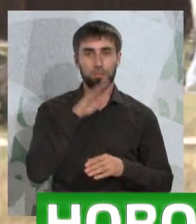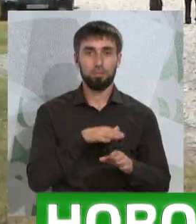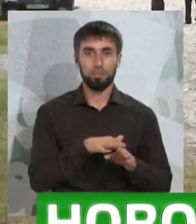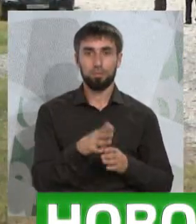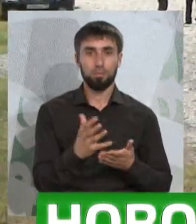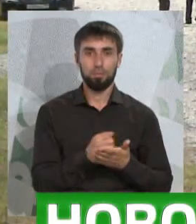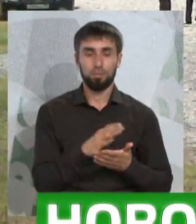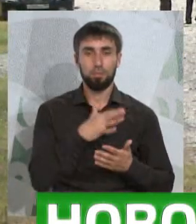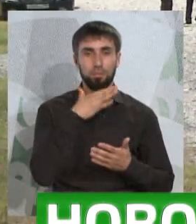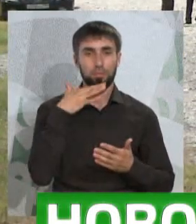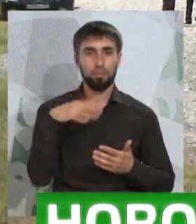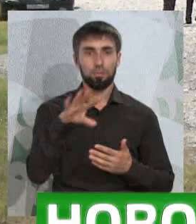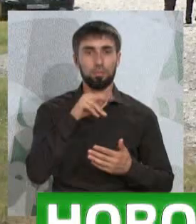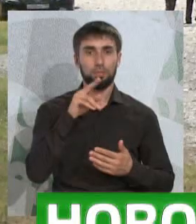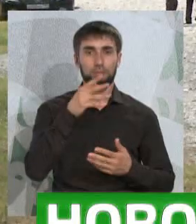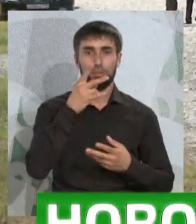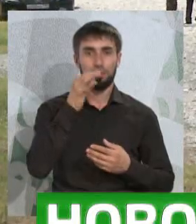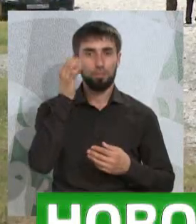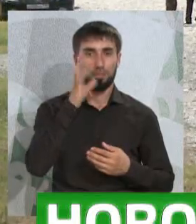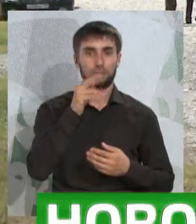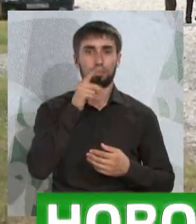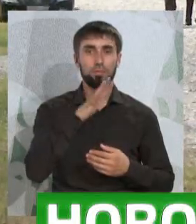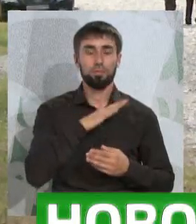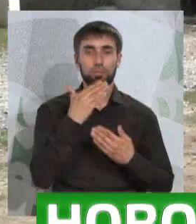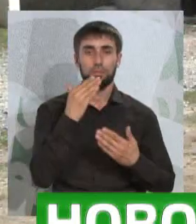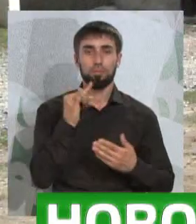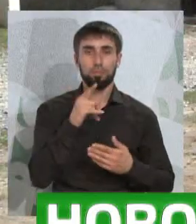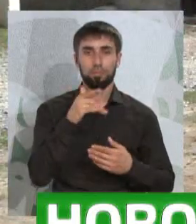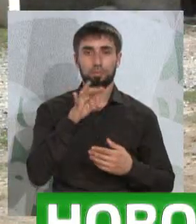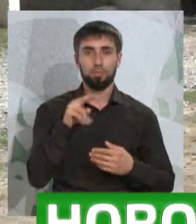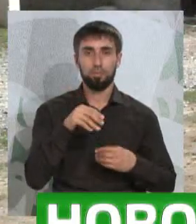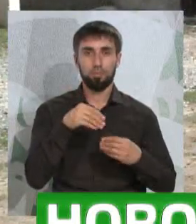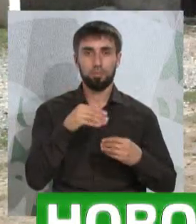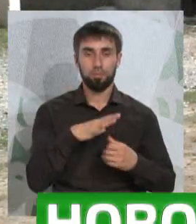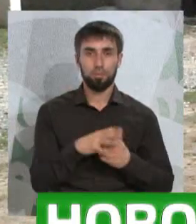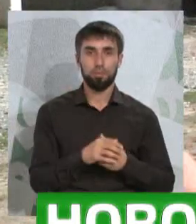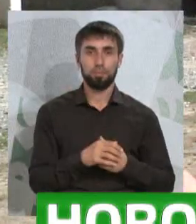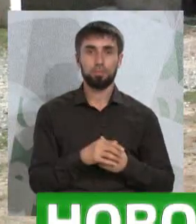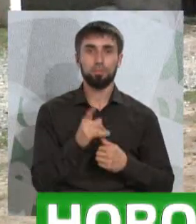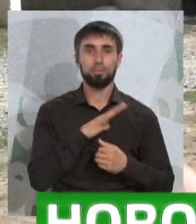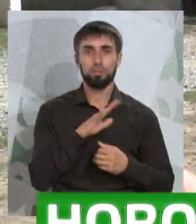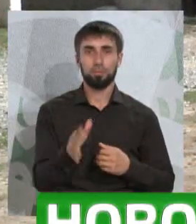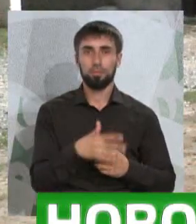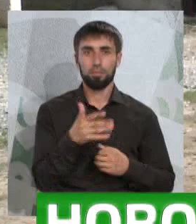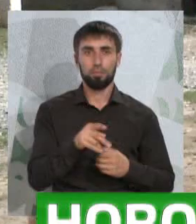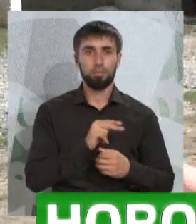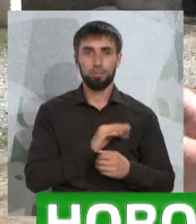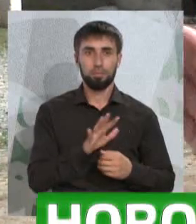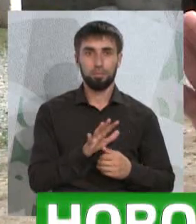мере. Многие уже не помнят, когда последний раз держали огород. Чтобы постирать, стиралка, вот это, да, это